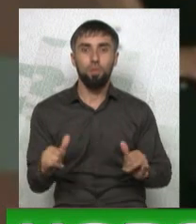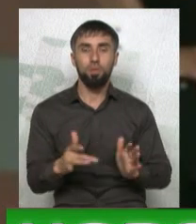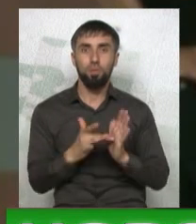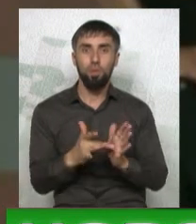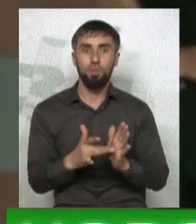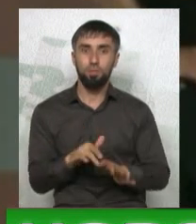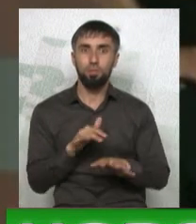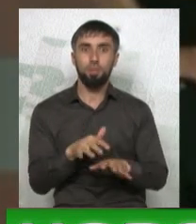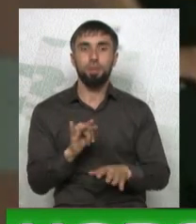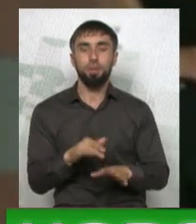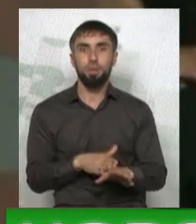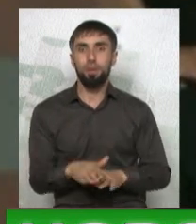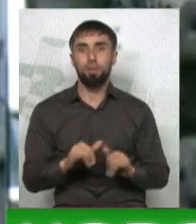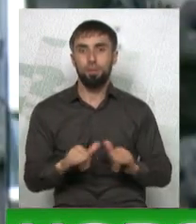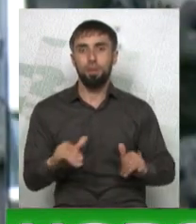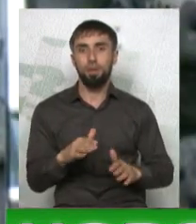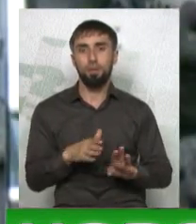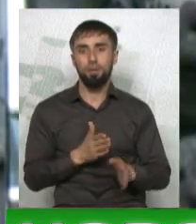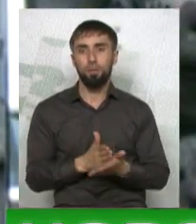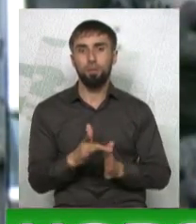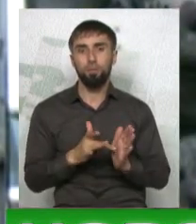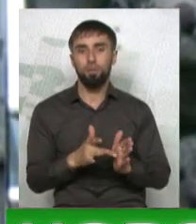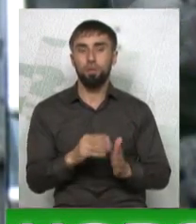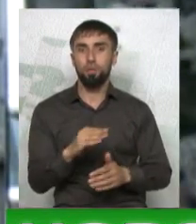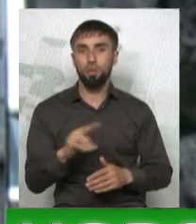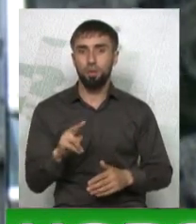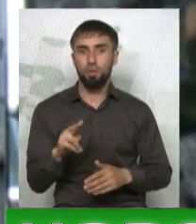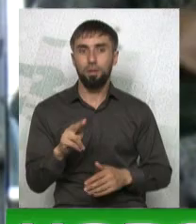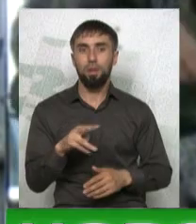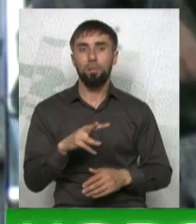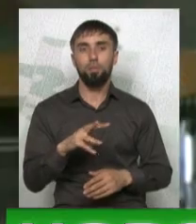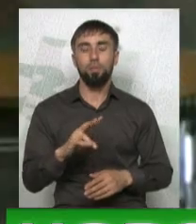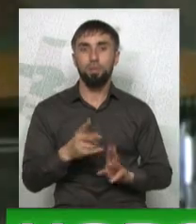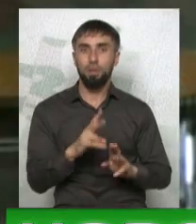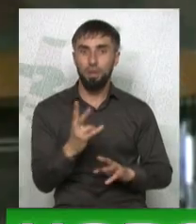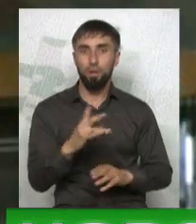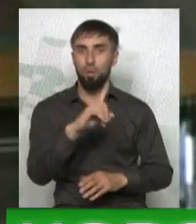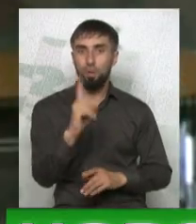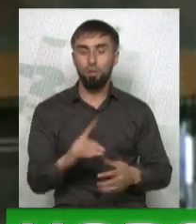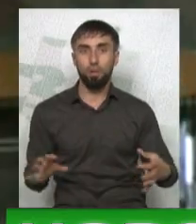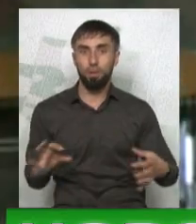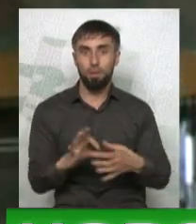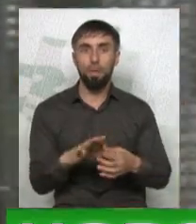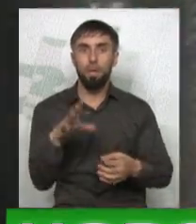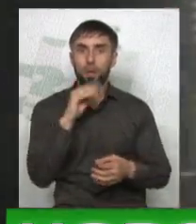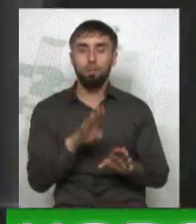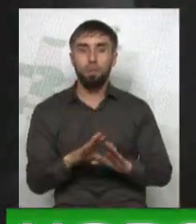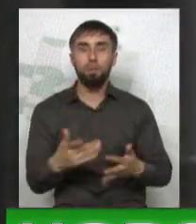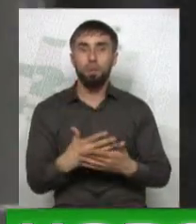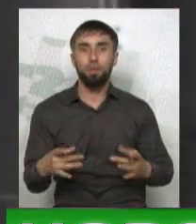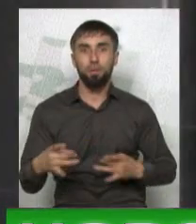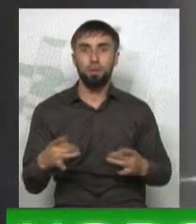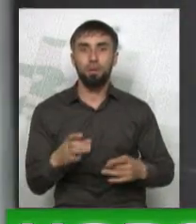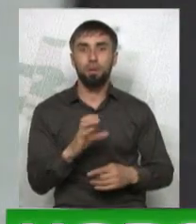туристический поток и в целом развить сферу туризма ЖД сообщения между назранью и Грозным позволит присоединить ингушетию а также другие